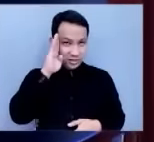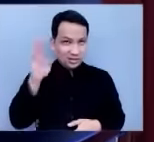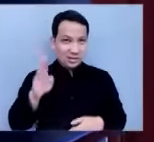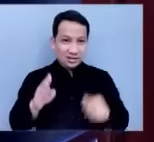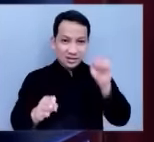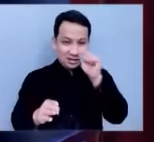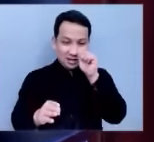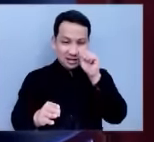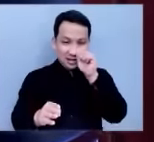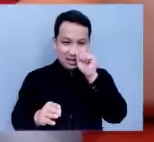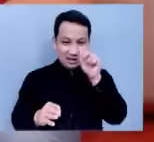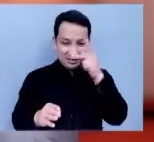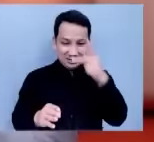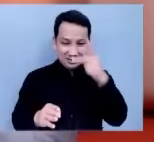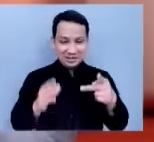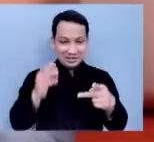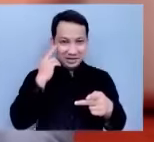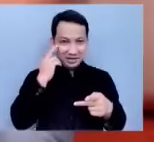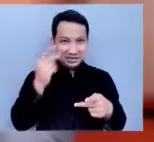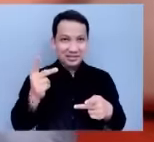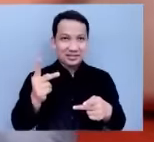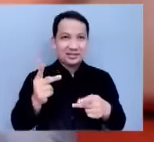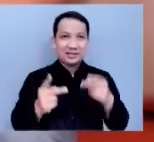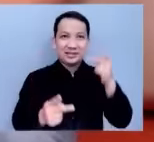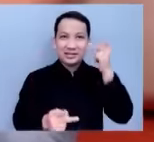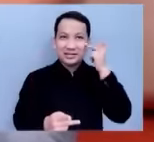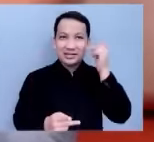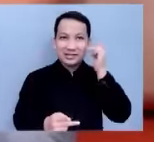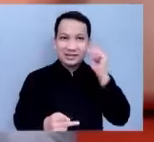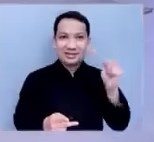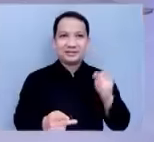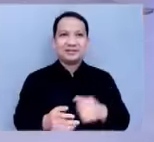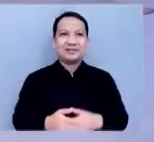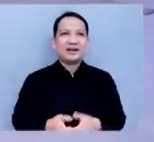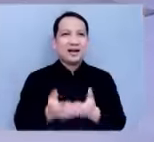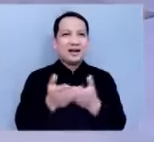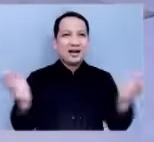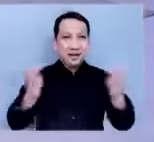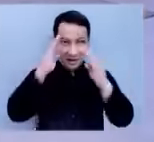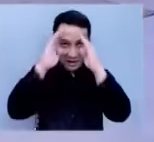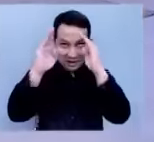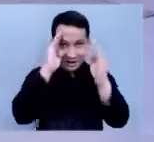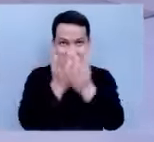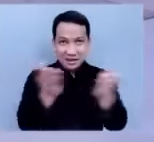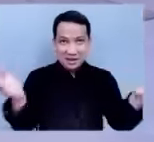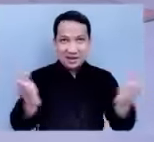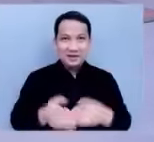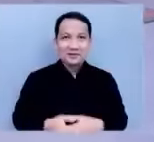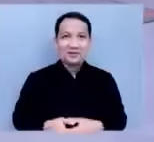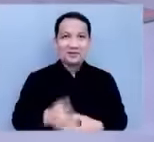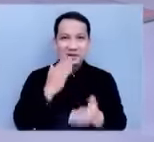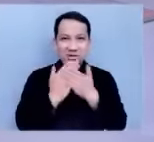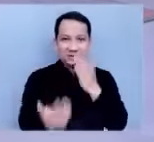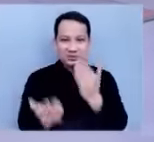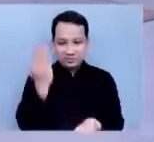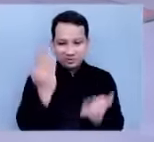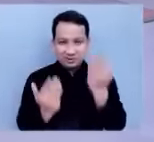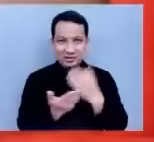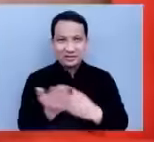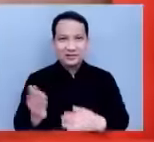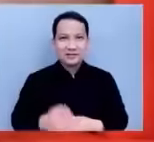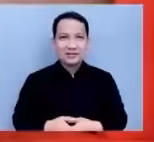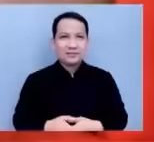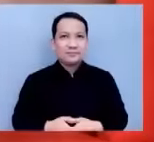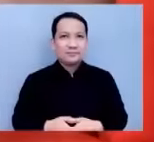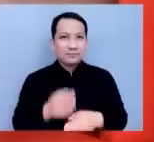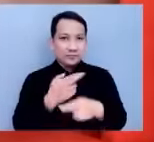K, Ryza Mae Deason, at Karen Heistrup. Hi! Good morning! Good morning, good morning! Good morning, good morning. Good morning. Alam niyo ba,